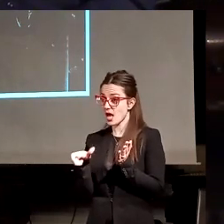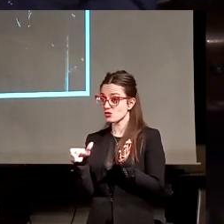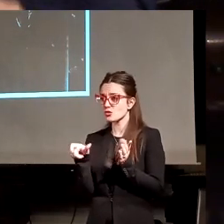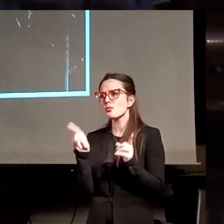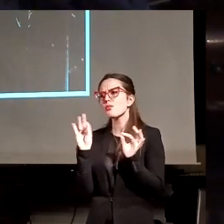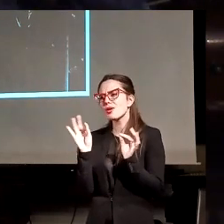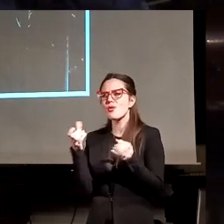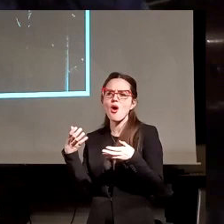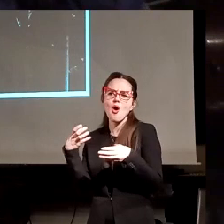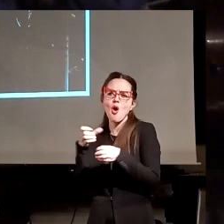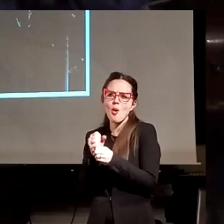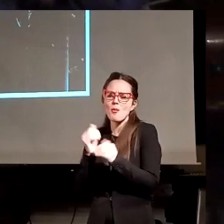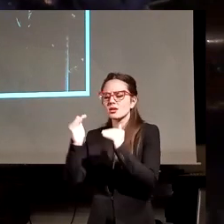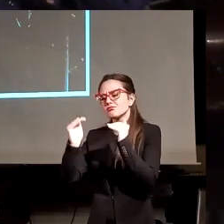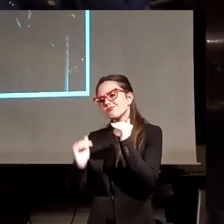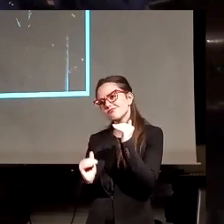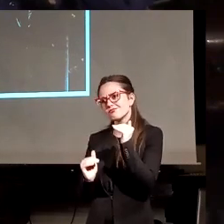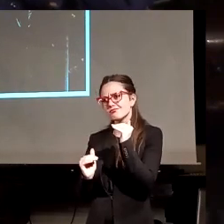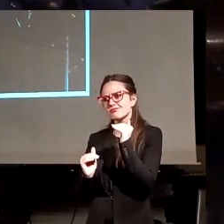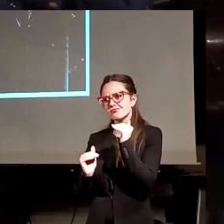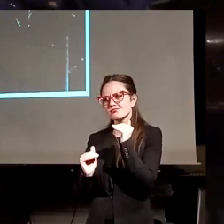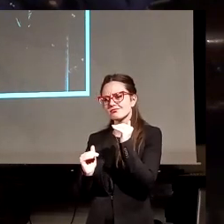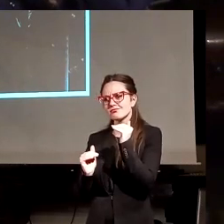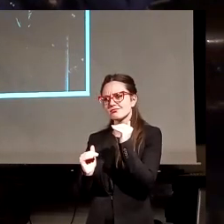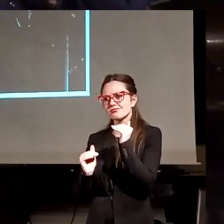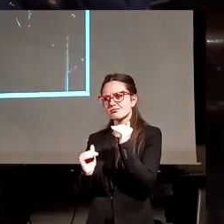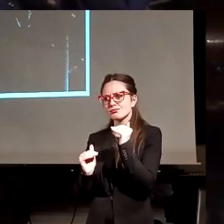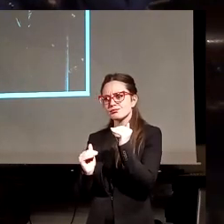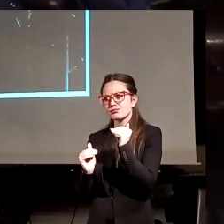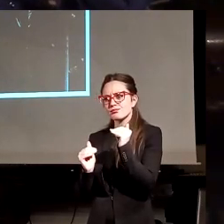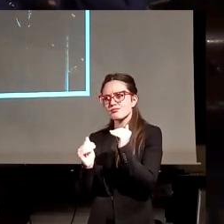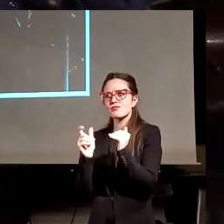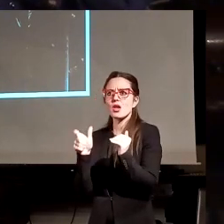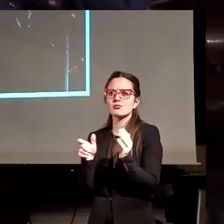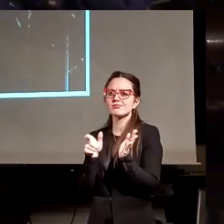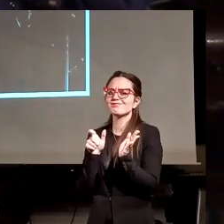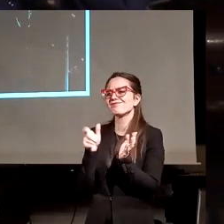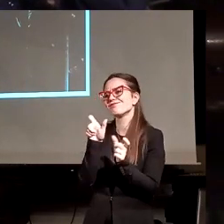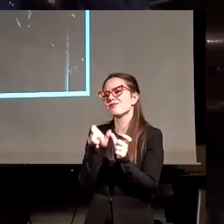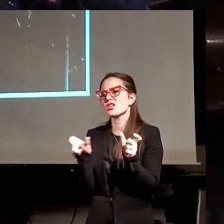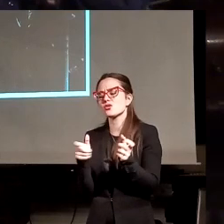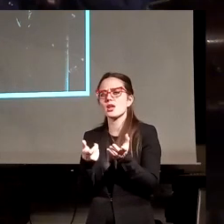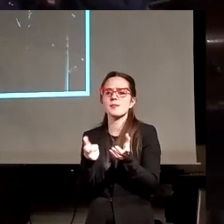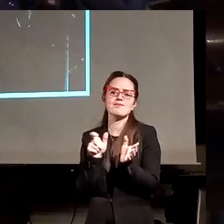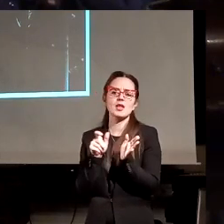da figure di secondo piano da glossatori bibliotecari